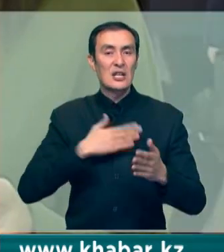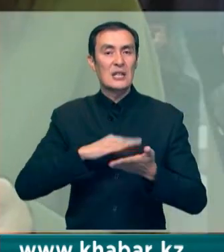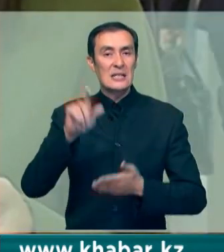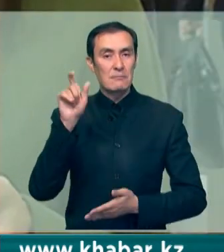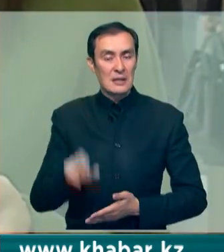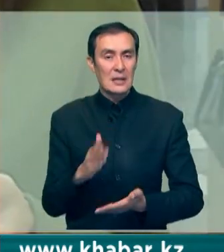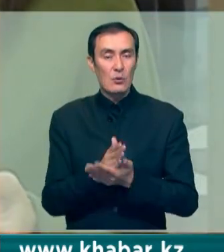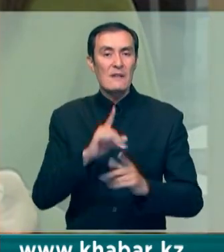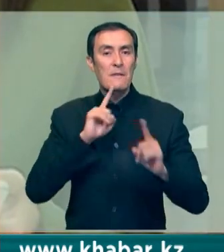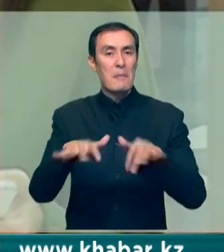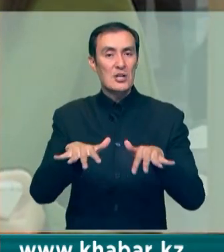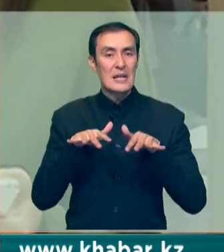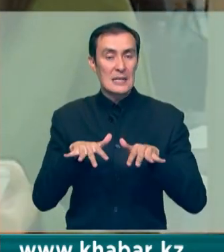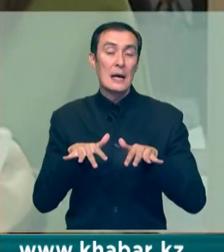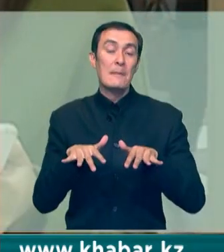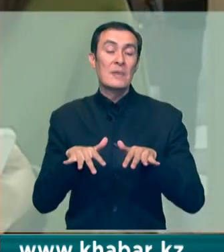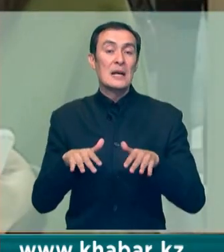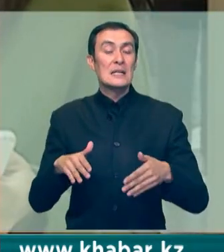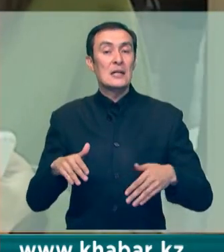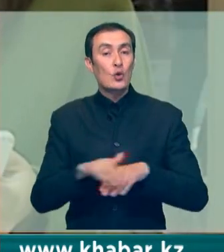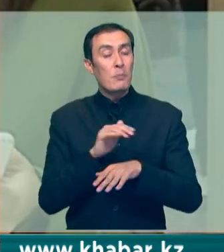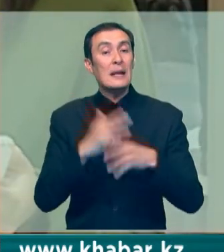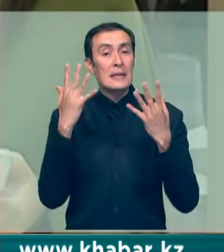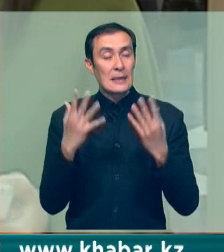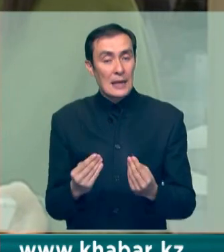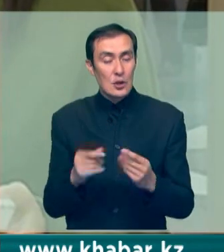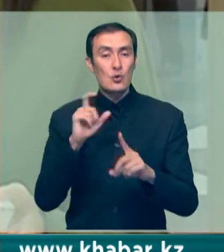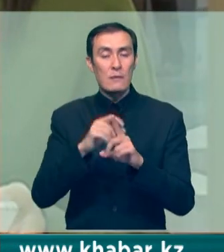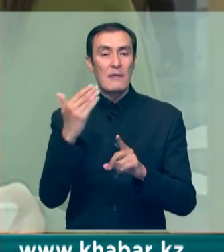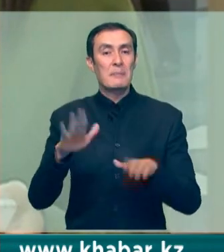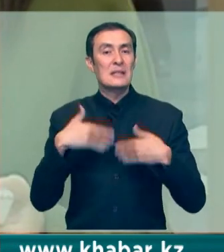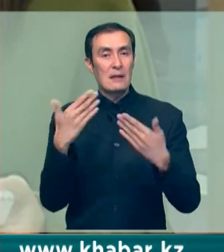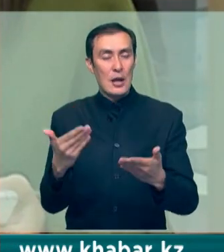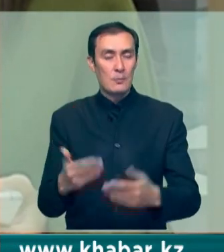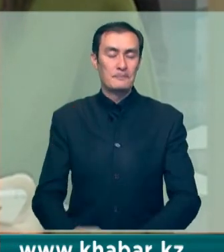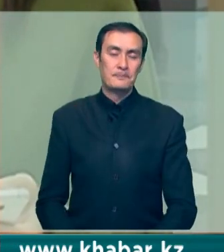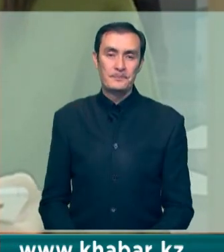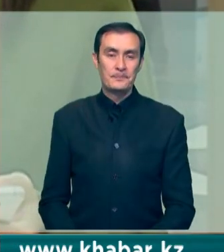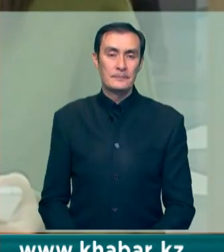Ахмеджанова. Она находится в мажилисе парламента. Зарина, добрый день. Тебе слово.